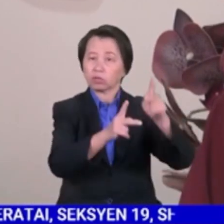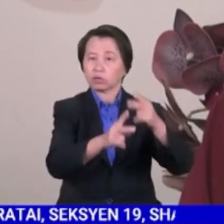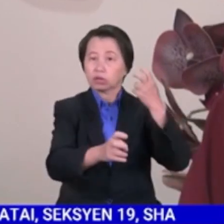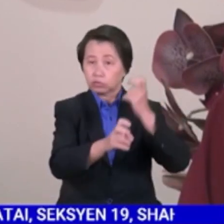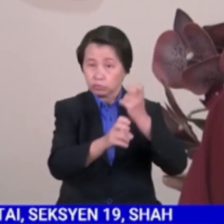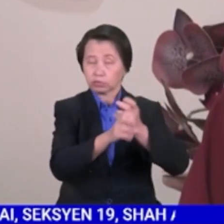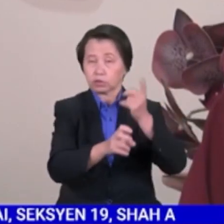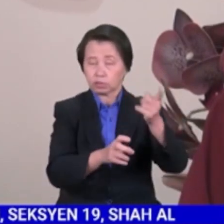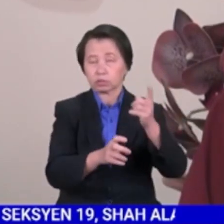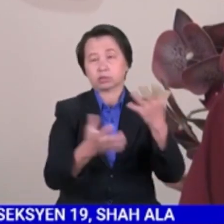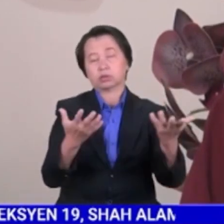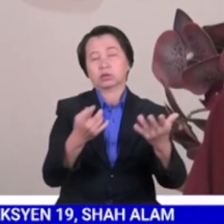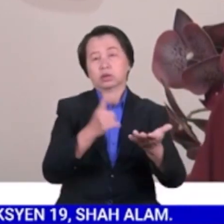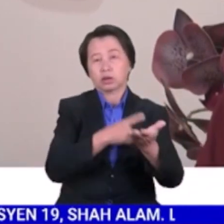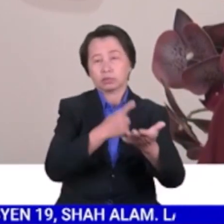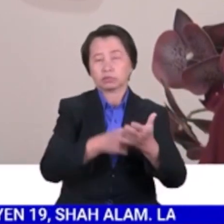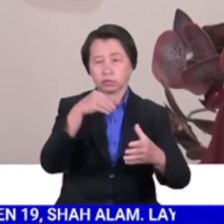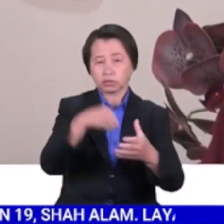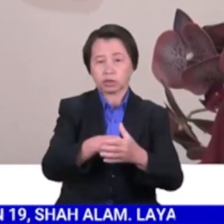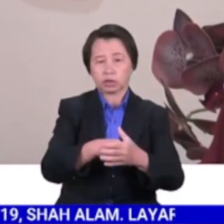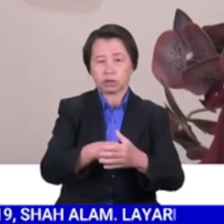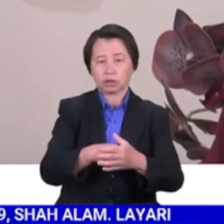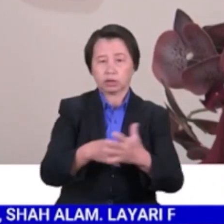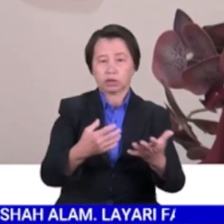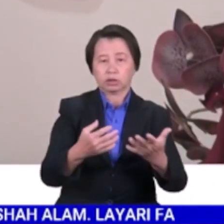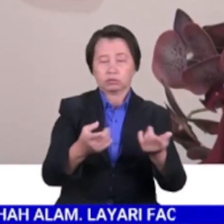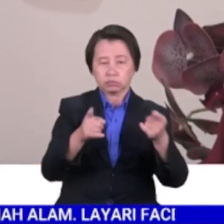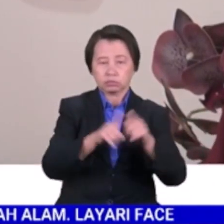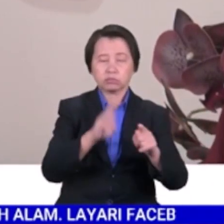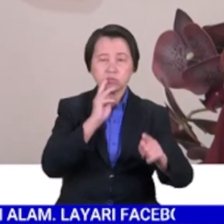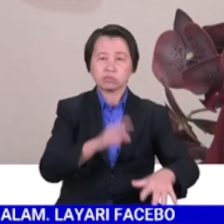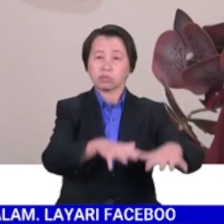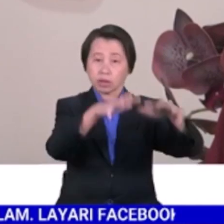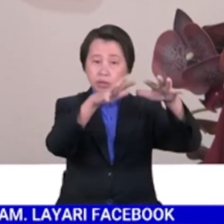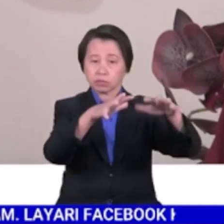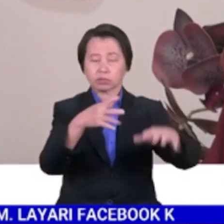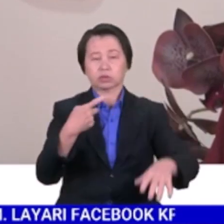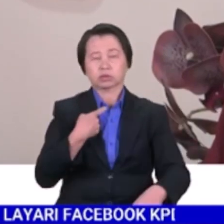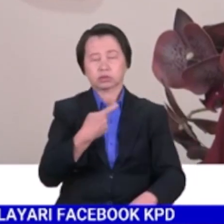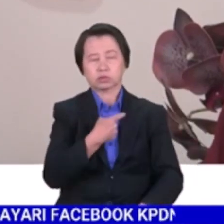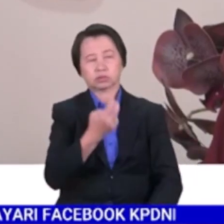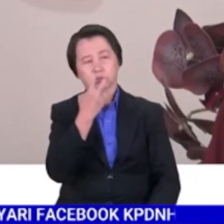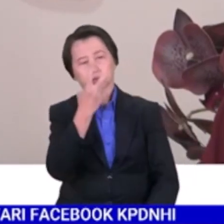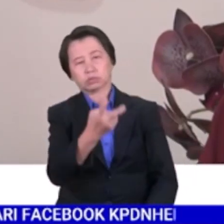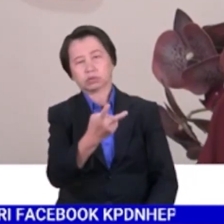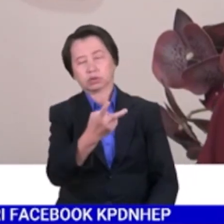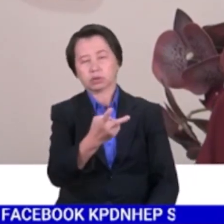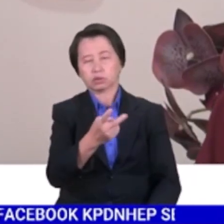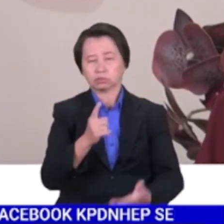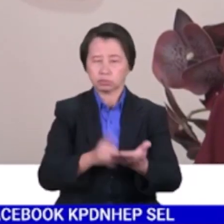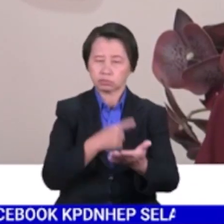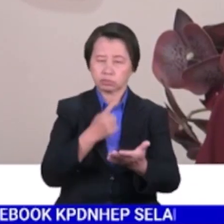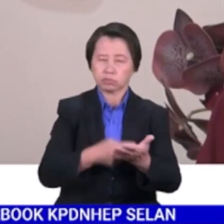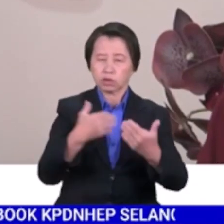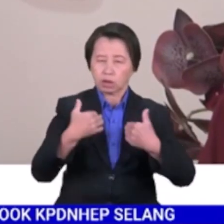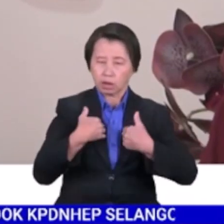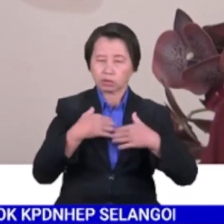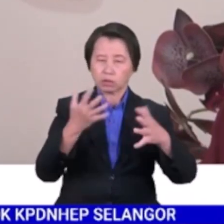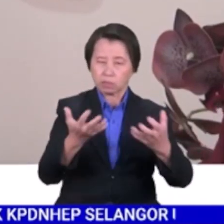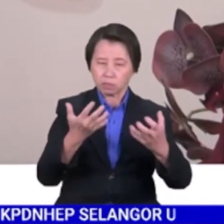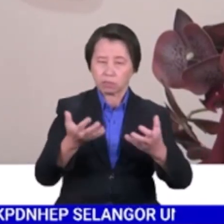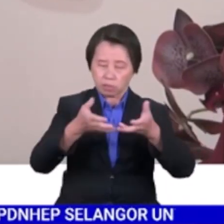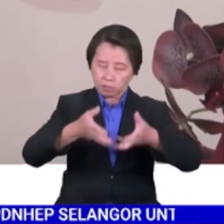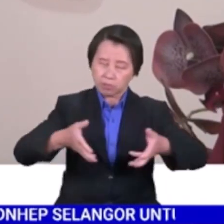apa, kadang-kadang di dalam situasi banjir seperti ini, kita melihat kadang-kadang ada yang